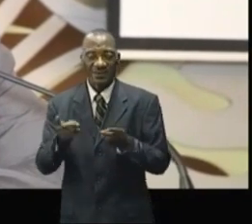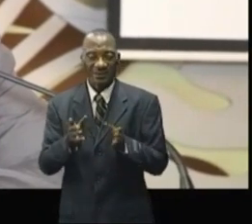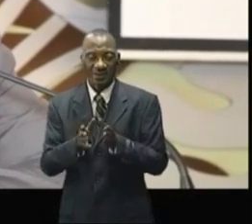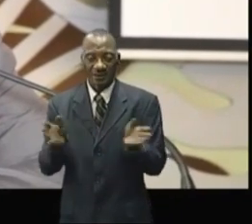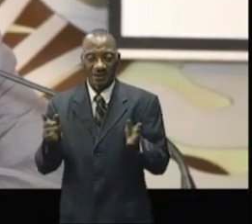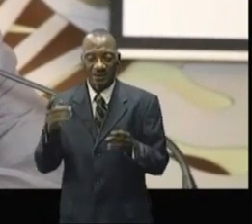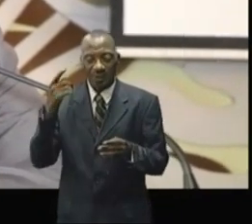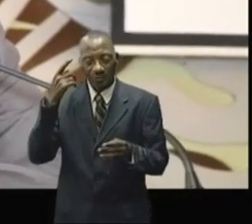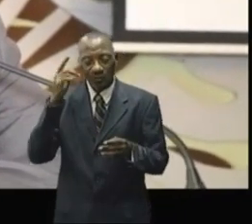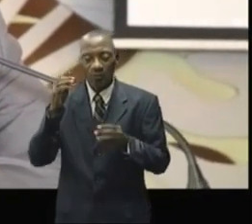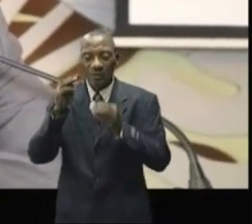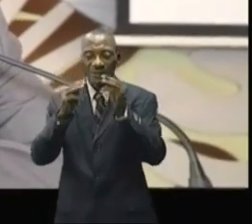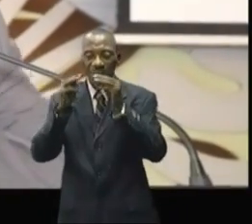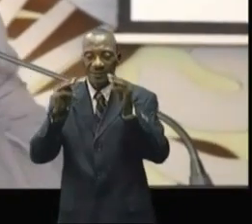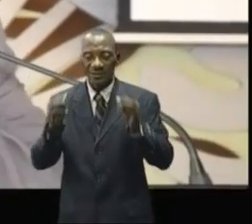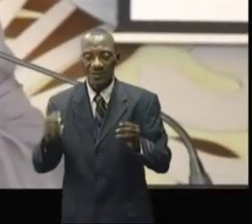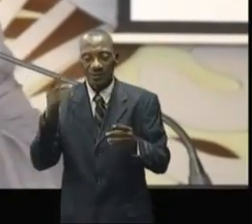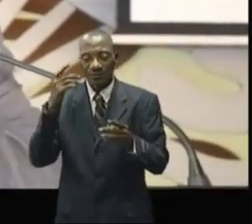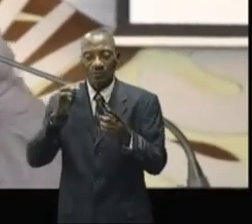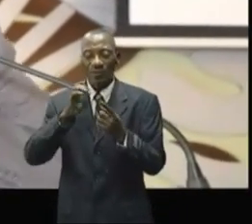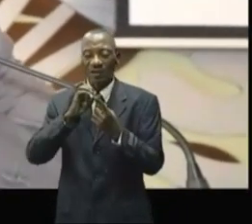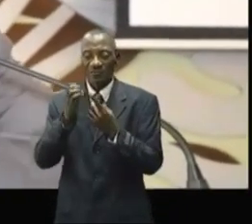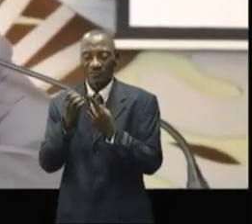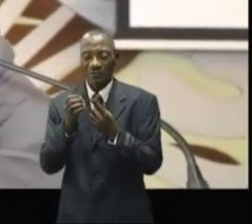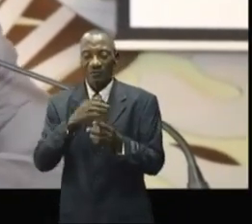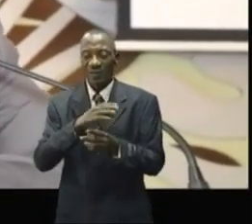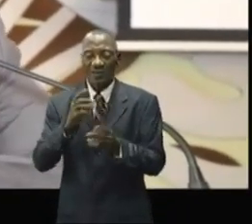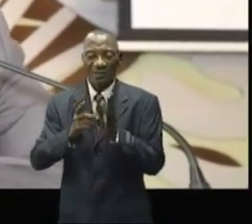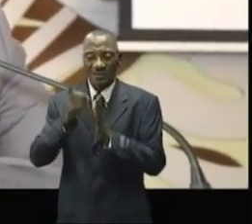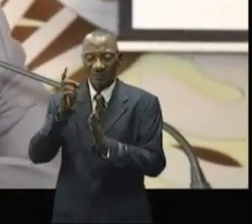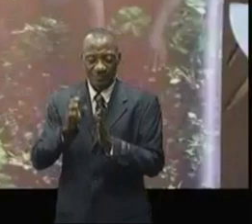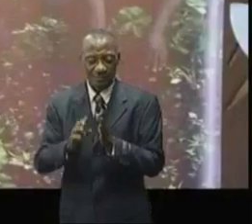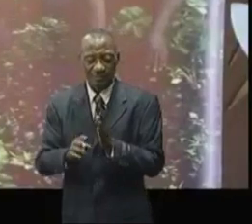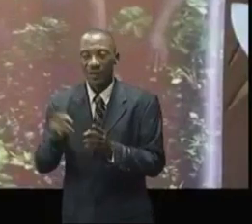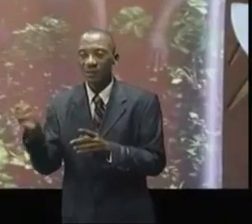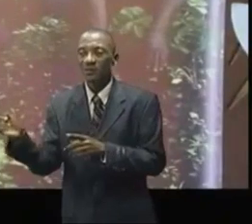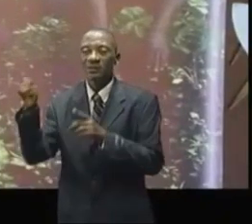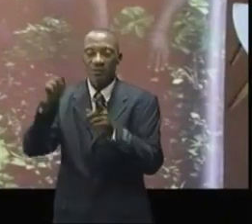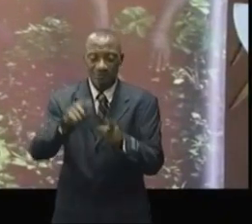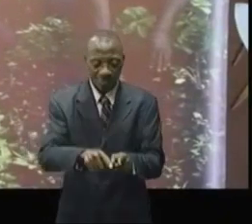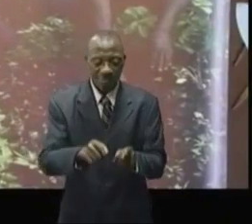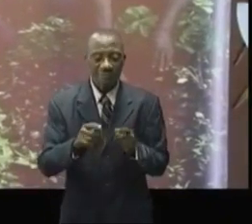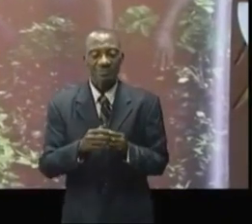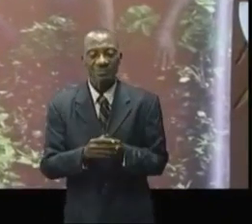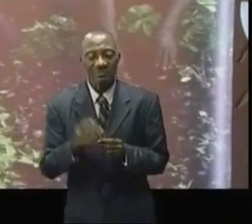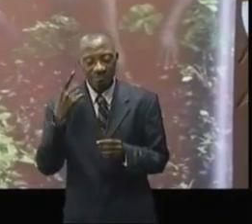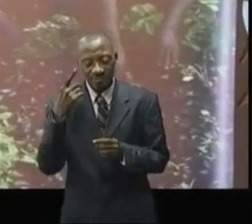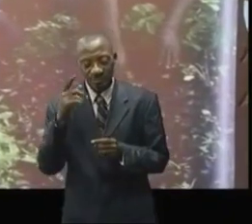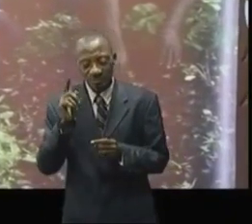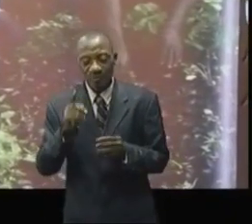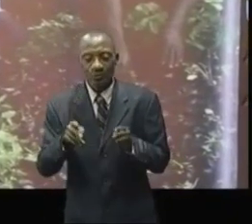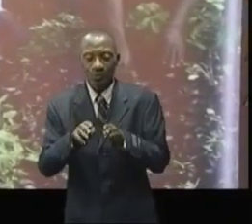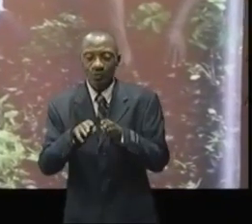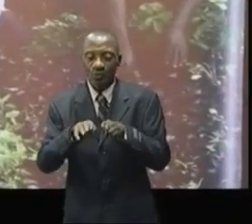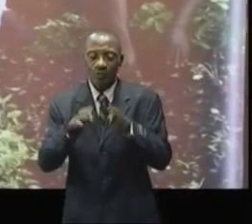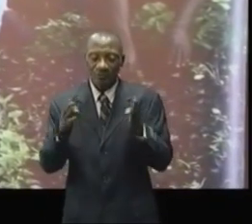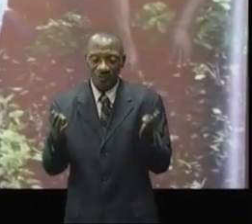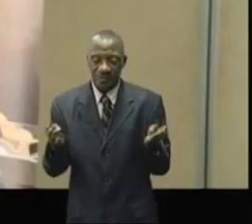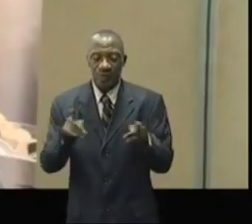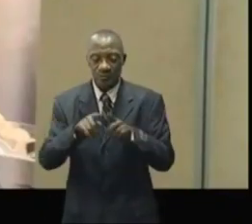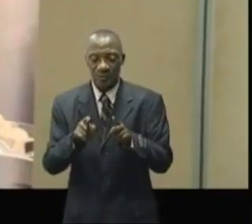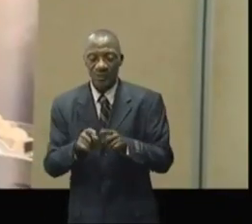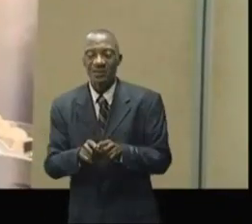de l'Environnement et Développement Durable, Benjamin Toirambe, ont respectivement l'un après l'autre énuméré